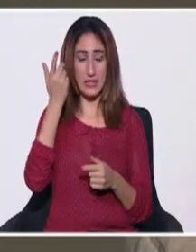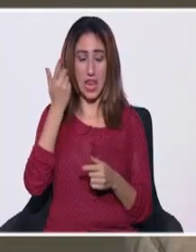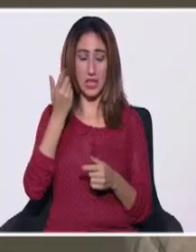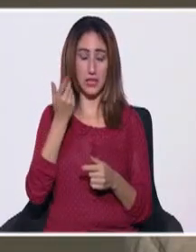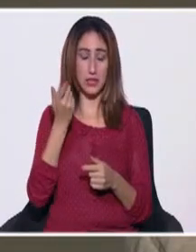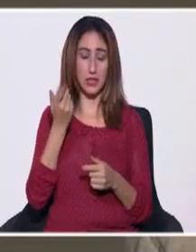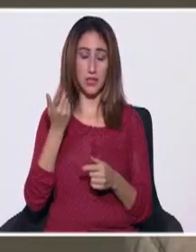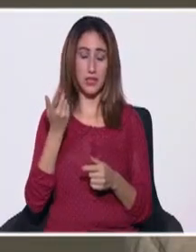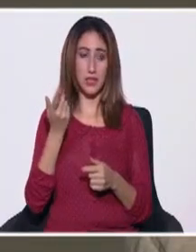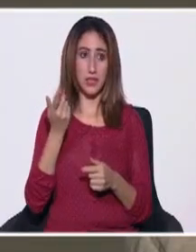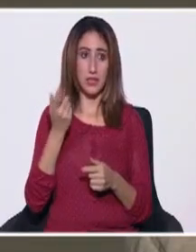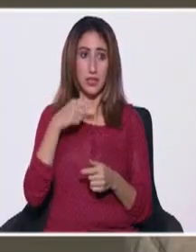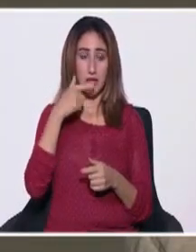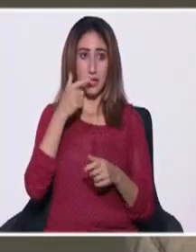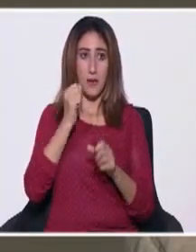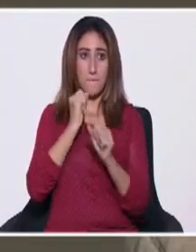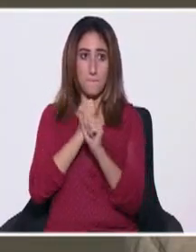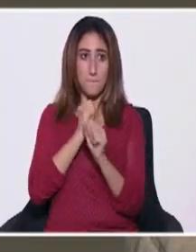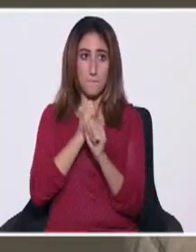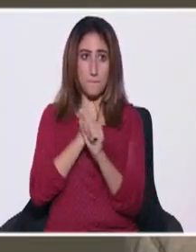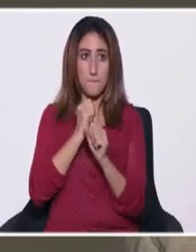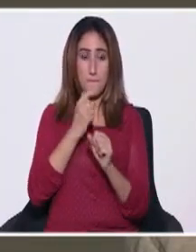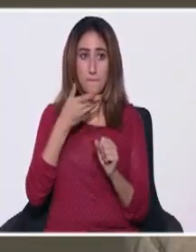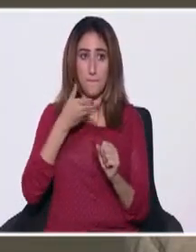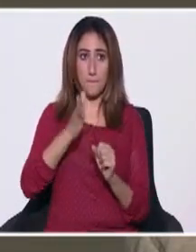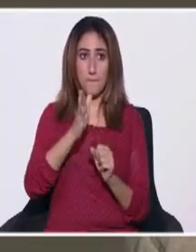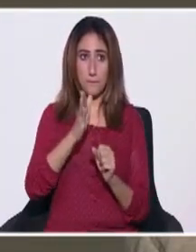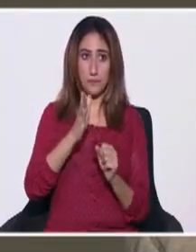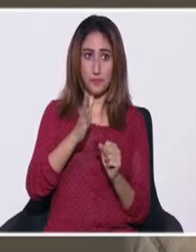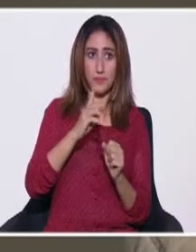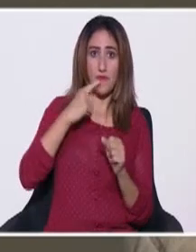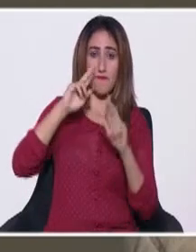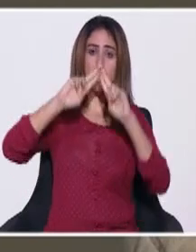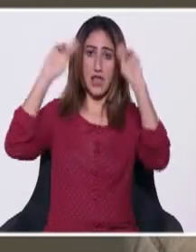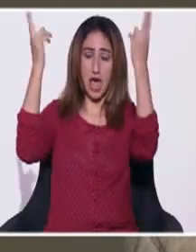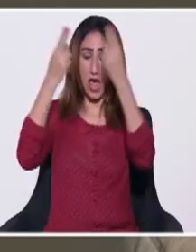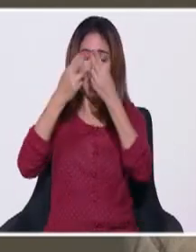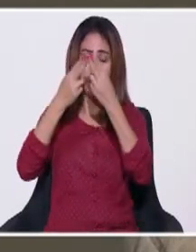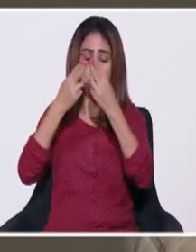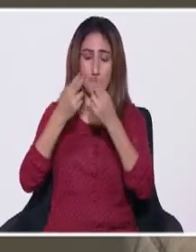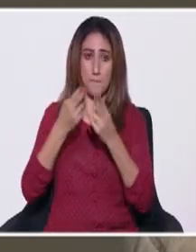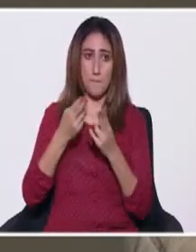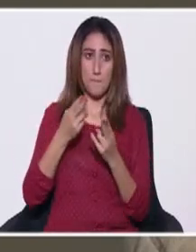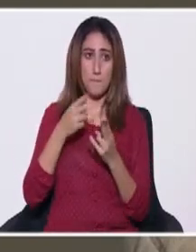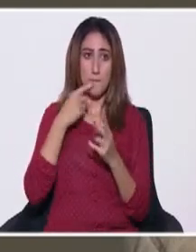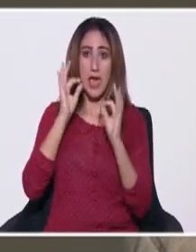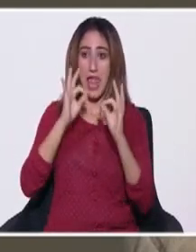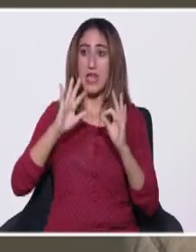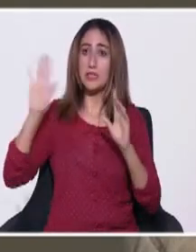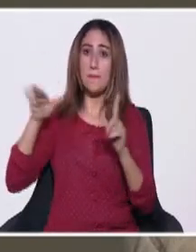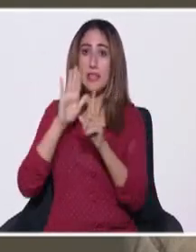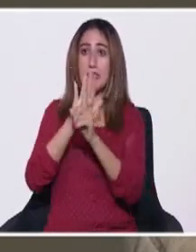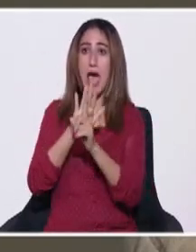هوكينج لم يكن ستيفن هوكينج أكبر فيزيائي في العالم إلا بما حوله،